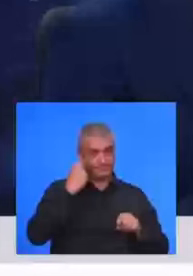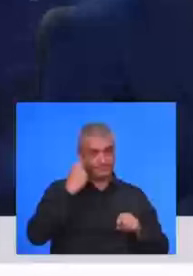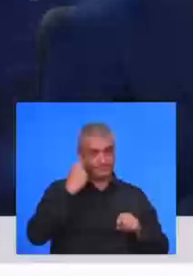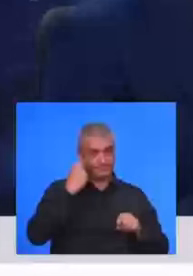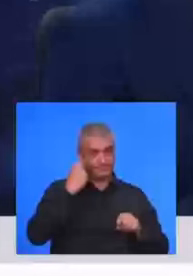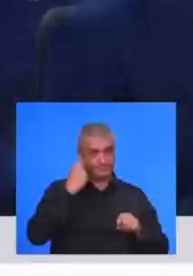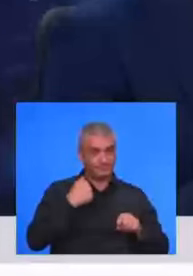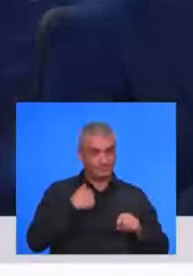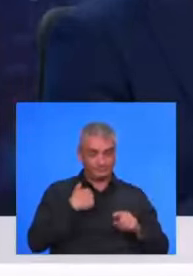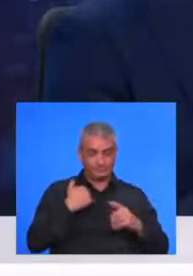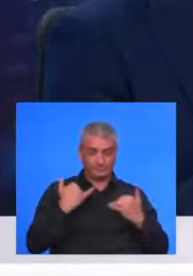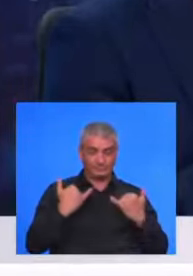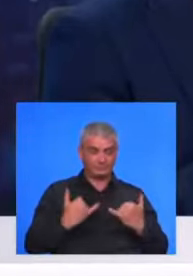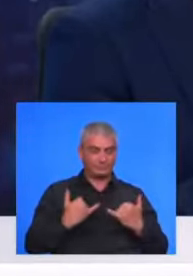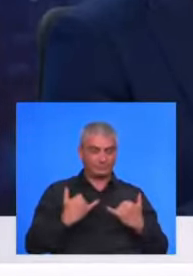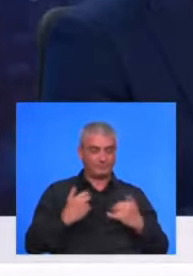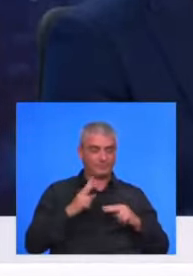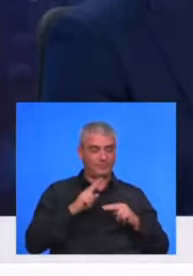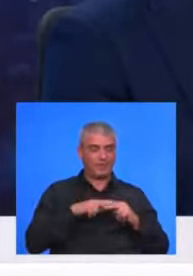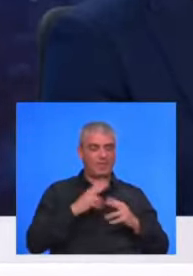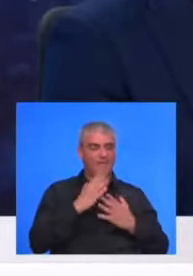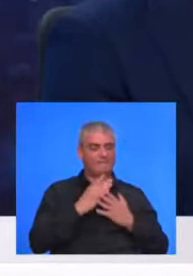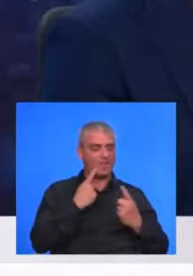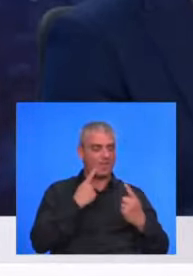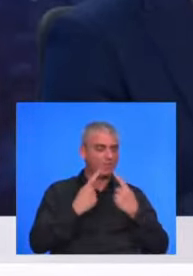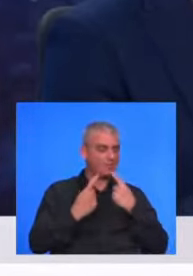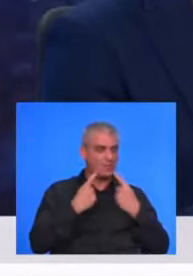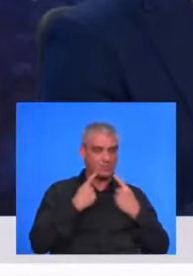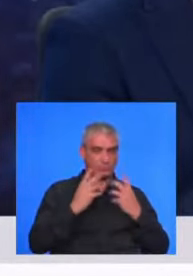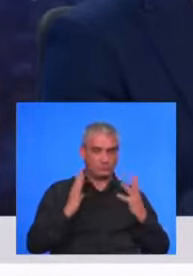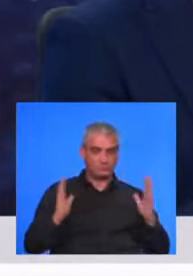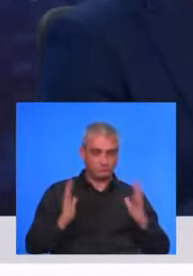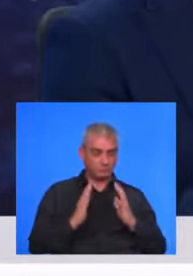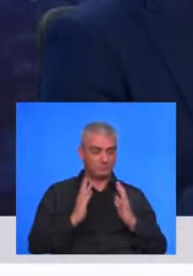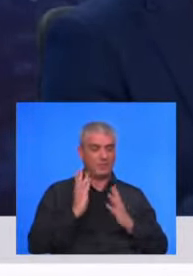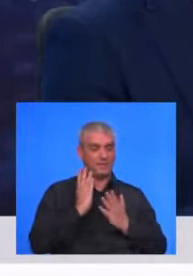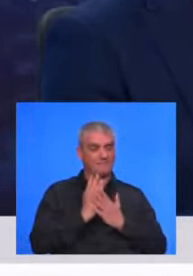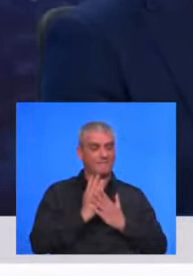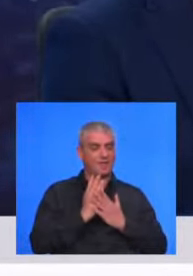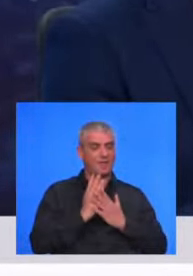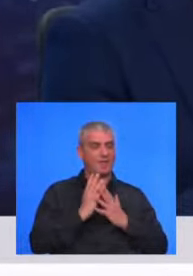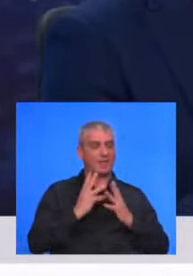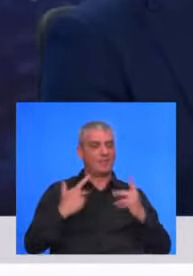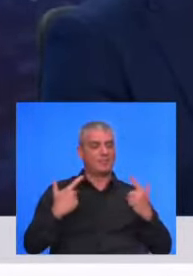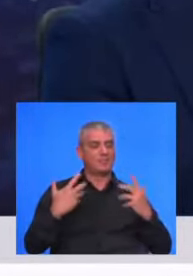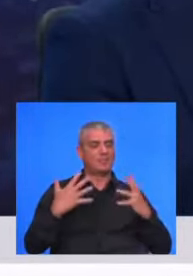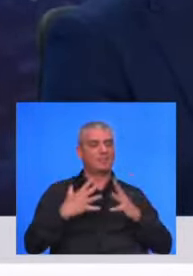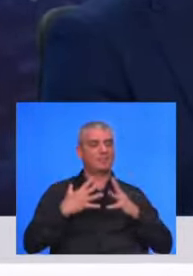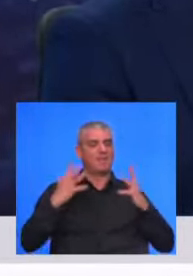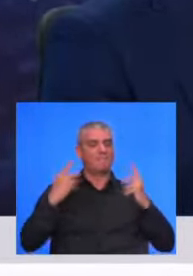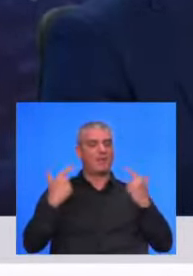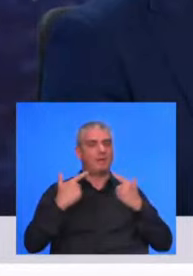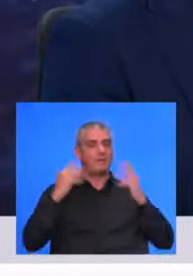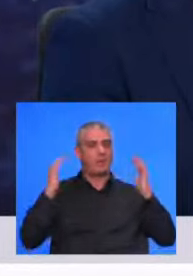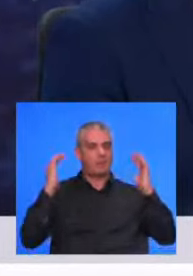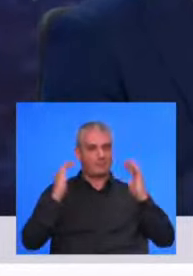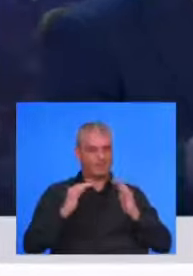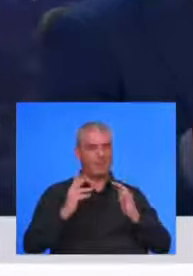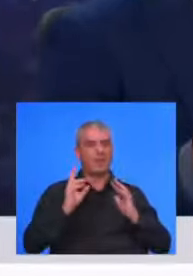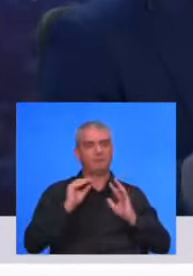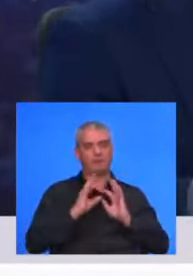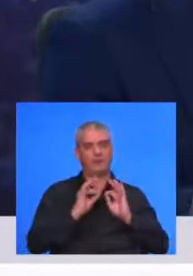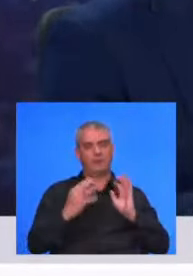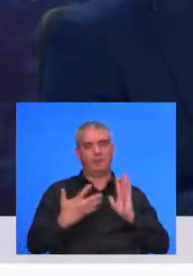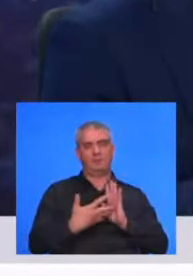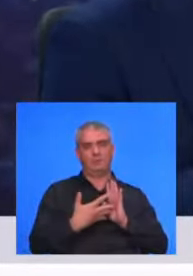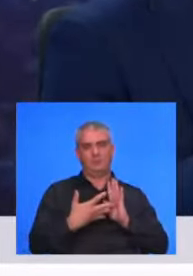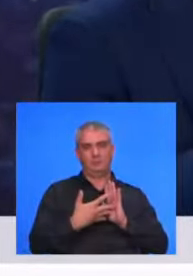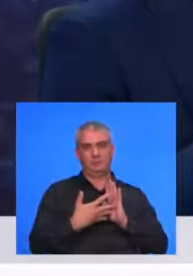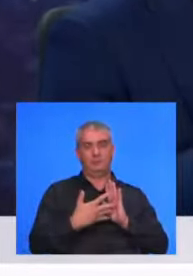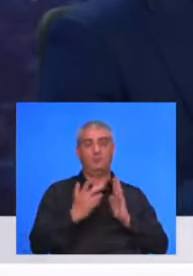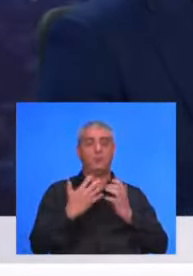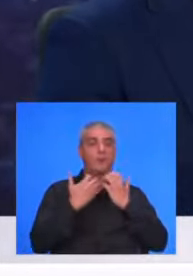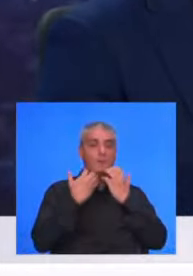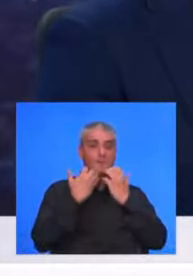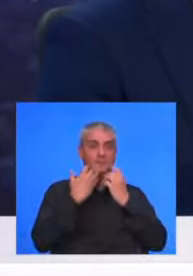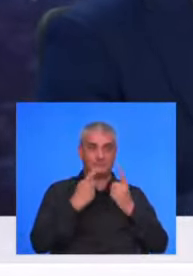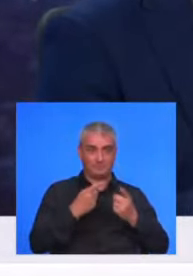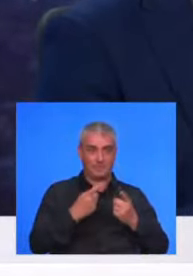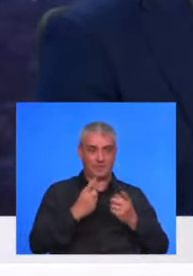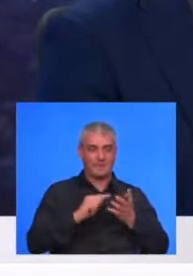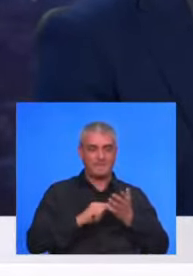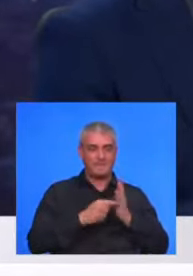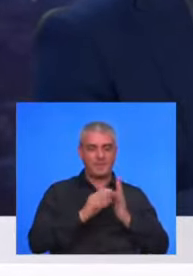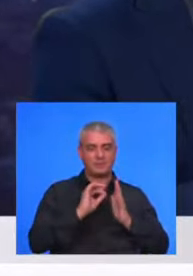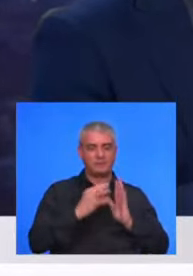תנו כרגע, אחרי שיש דילול כוחות, אחרי שיש ירידה בנפח הלחימה, אפשר להתחיל לתחקר. הוא גם מסביר שהמטרה